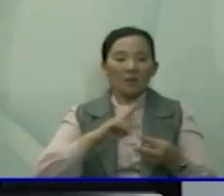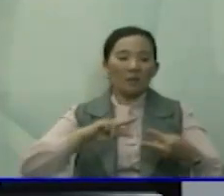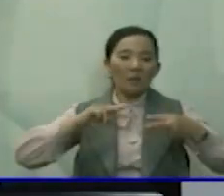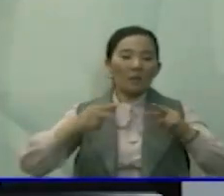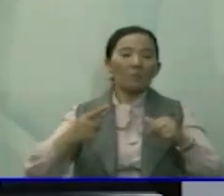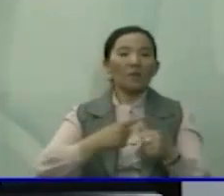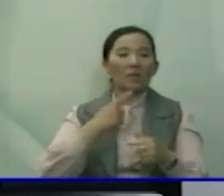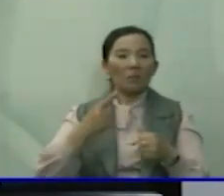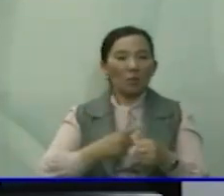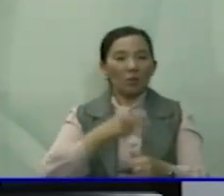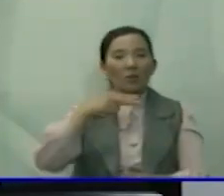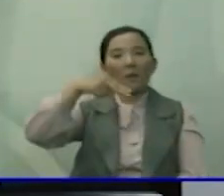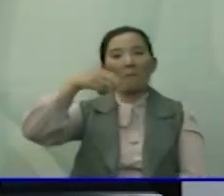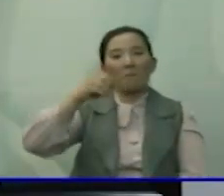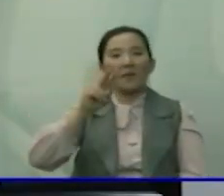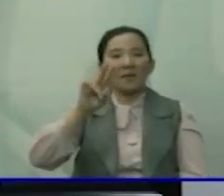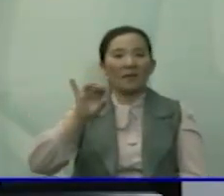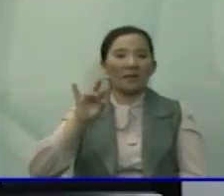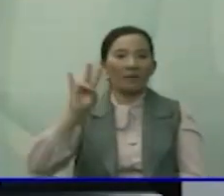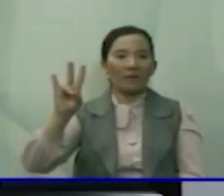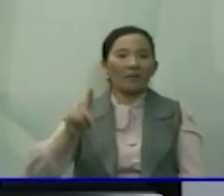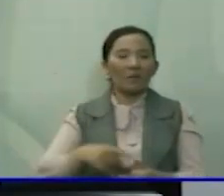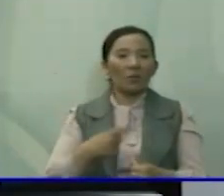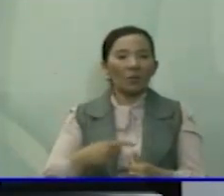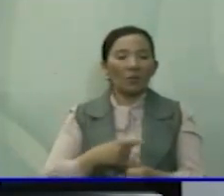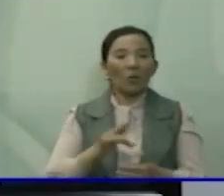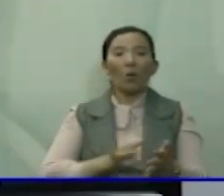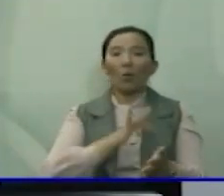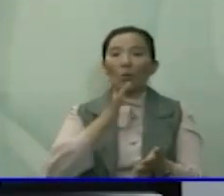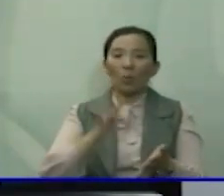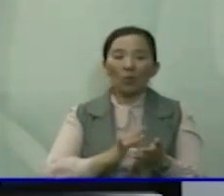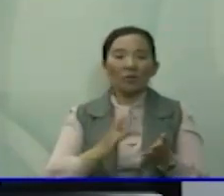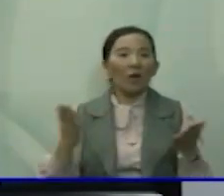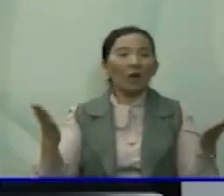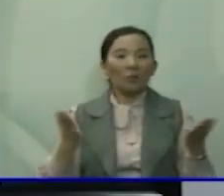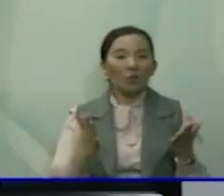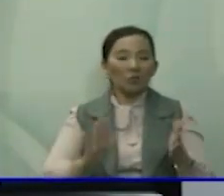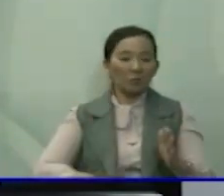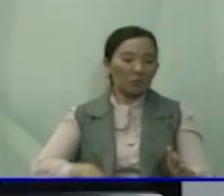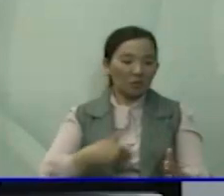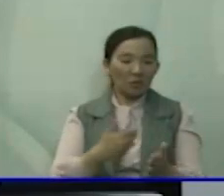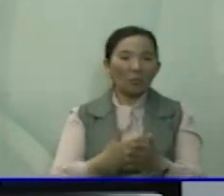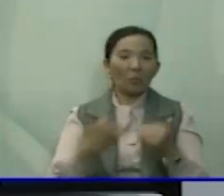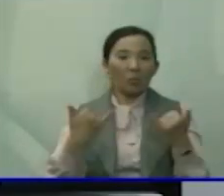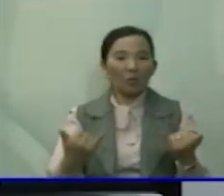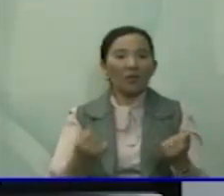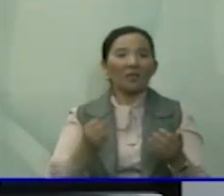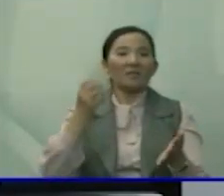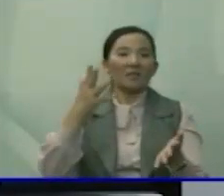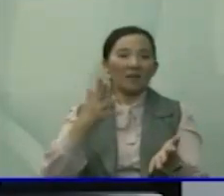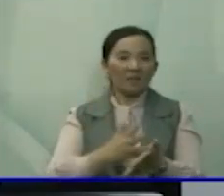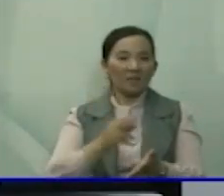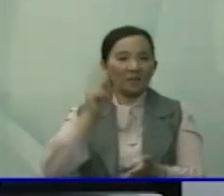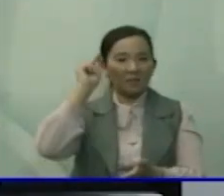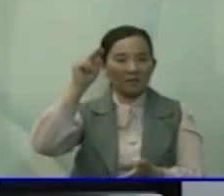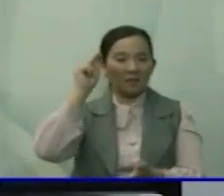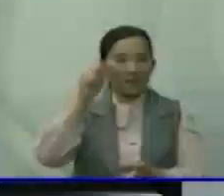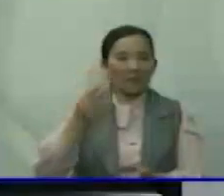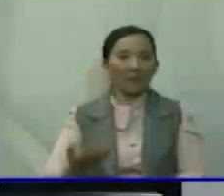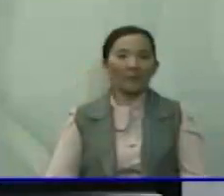город пекин город который и поныне является столицей китая